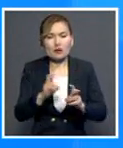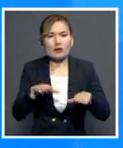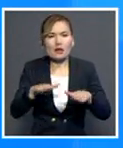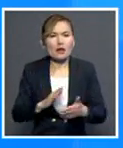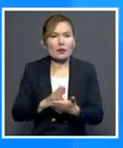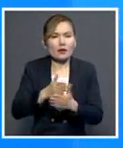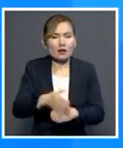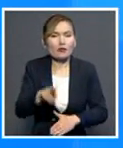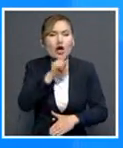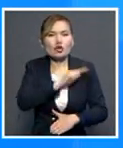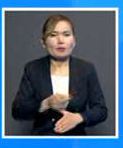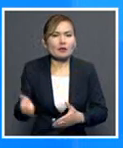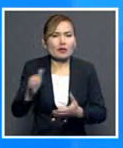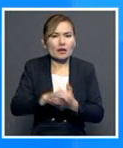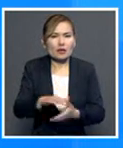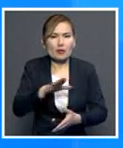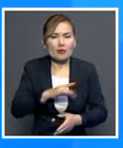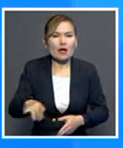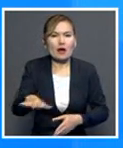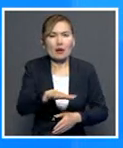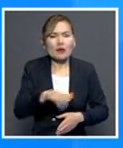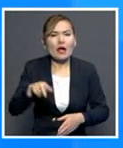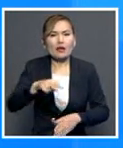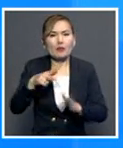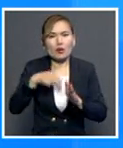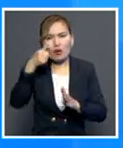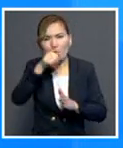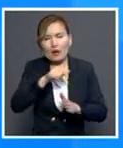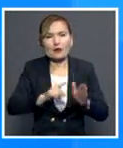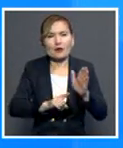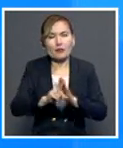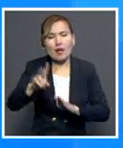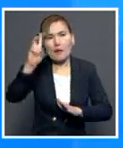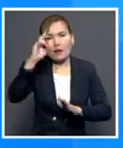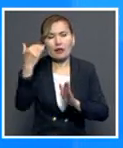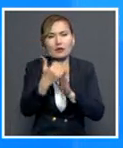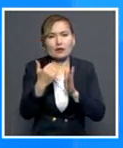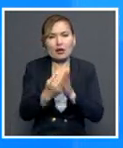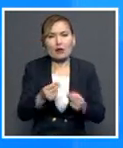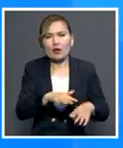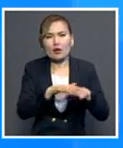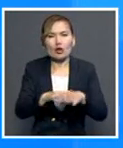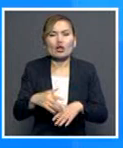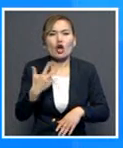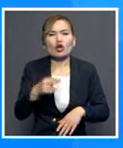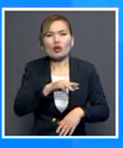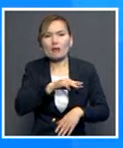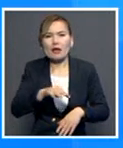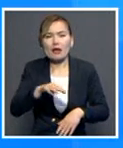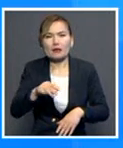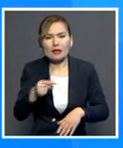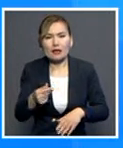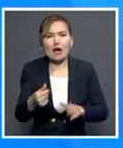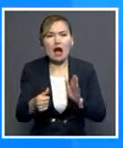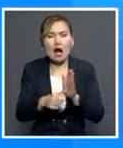өндіріс орнын аралап, жұмысымен танысты. Аймақта жыл басынан бері мемлекеттік бағдарламалар аясында құны 3 миллиард теңгенің 6 жобасы